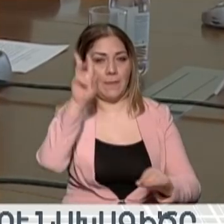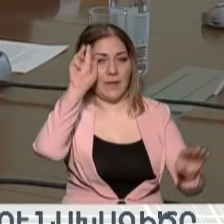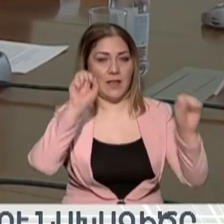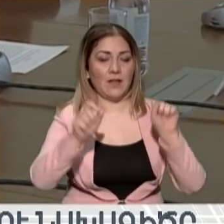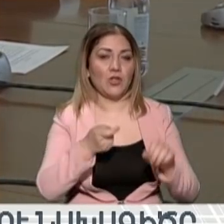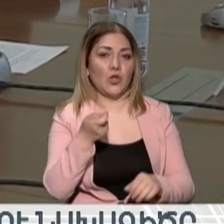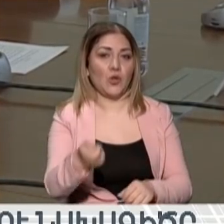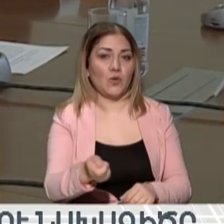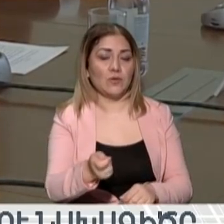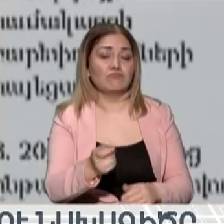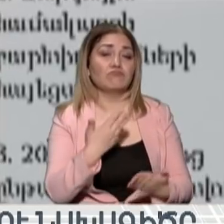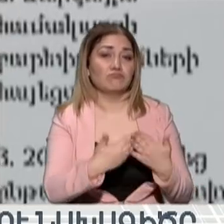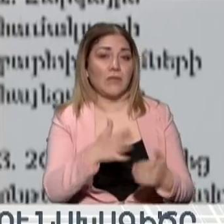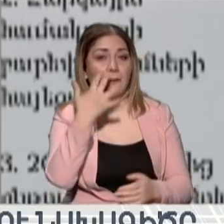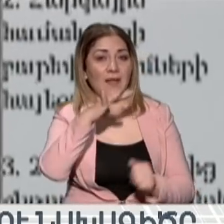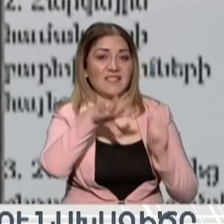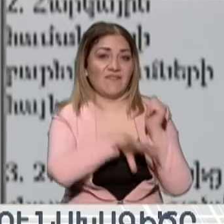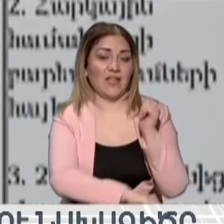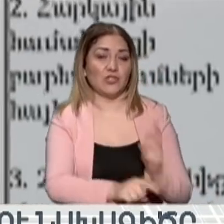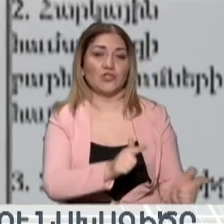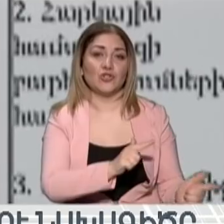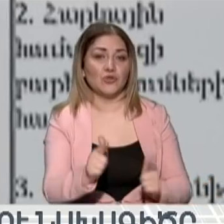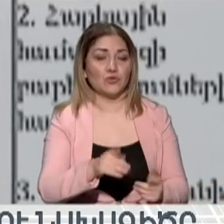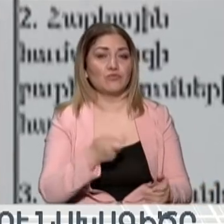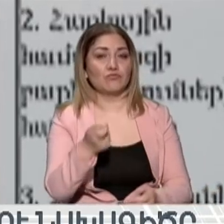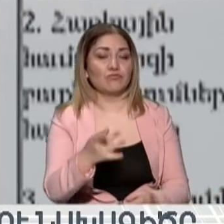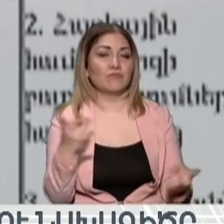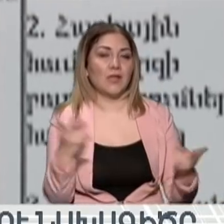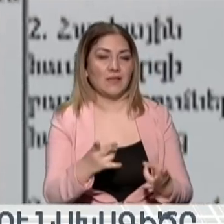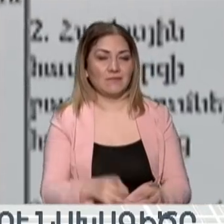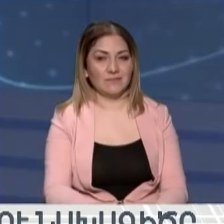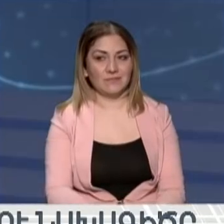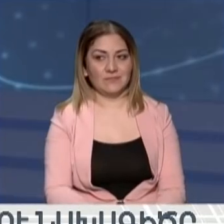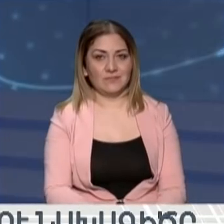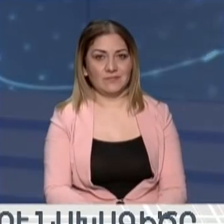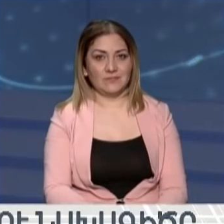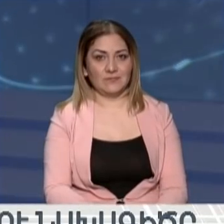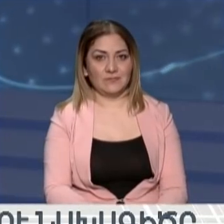կառավարություն ներկայացվի ամենաուշը մայիսի վերջին։ Հերմինե Բաղդասարյան, Տիգրան Բաբայան, Լուրեր։